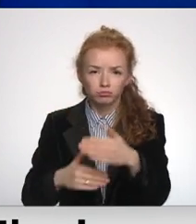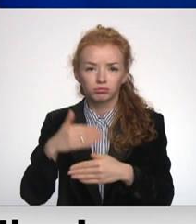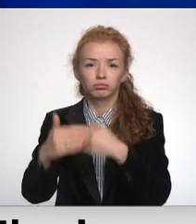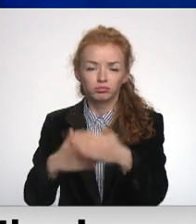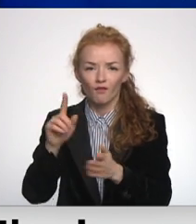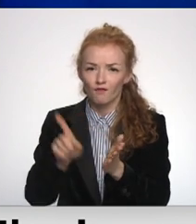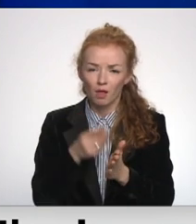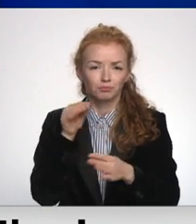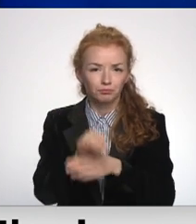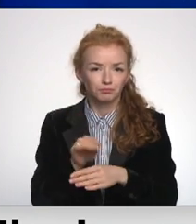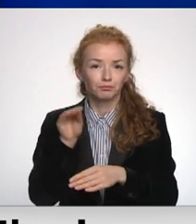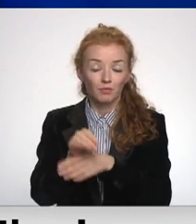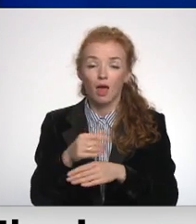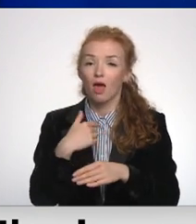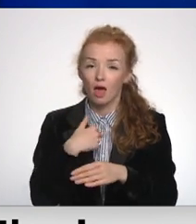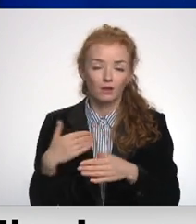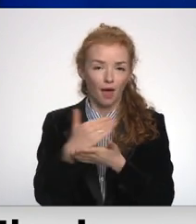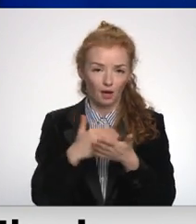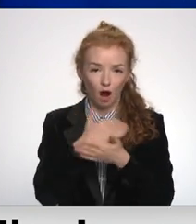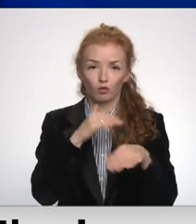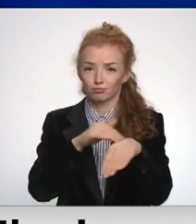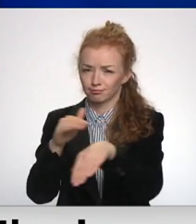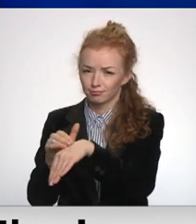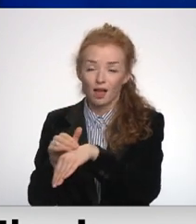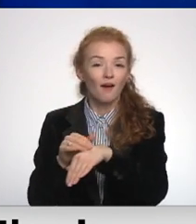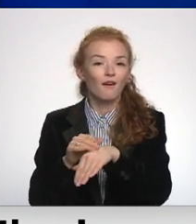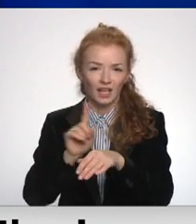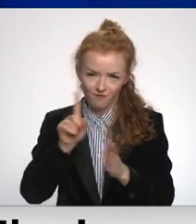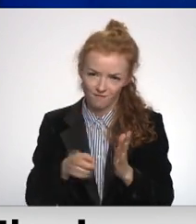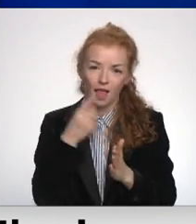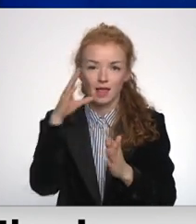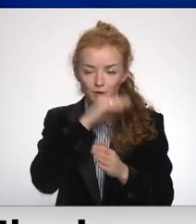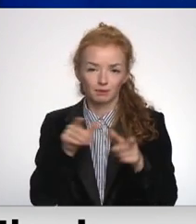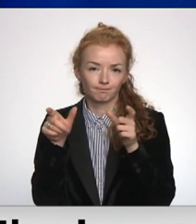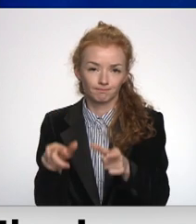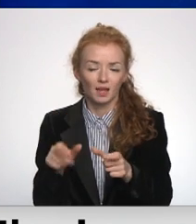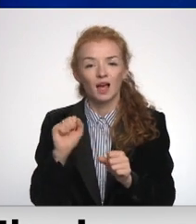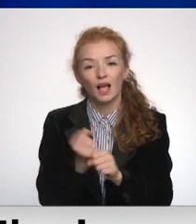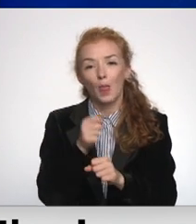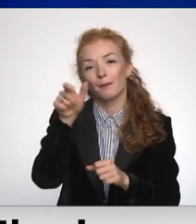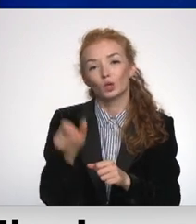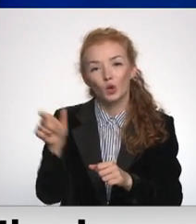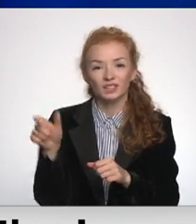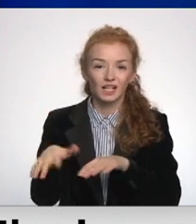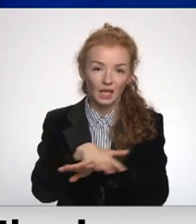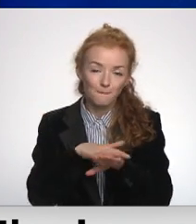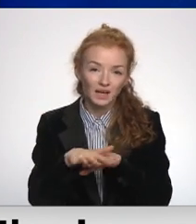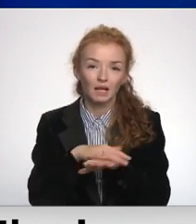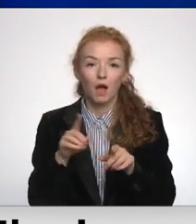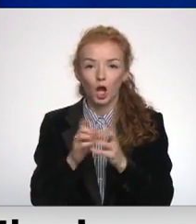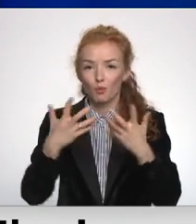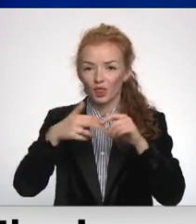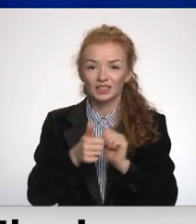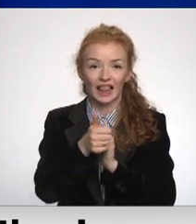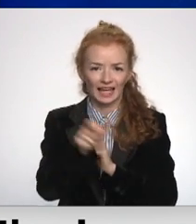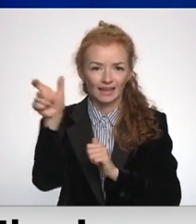tālāk. Un es atkārtoju, viss nav vēl izsmelts. Šeit gan no pilsoniskās sabiedrības, gan politiskajiem līderiem